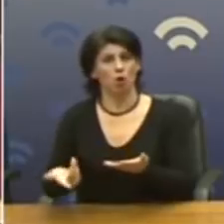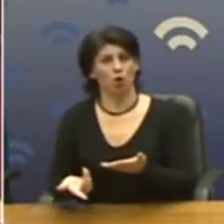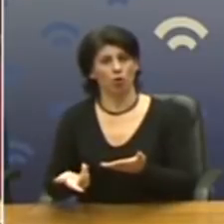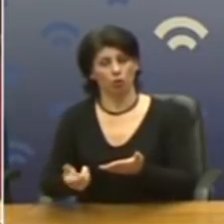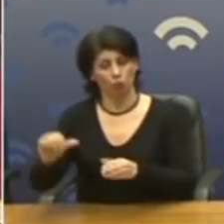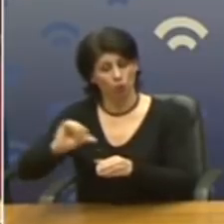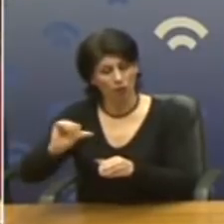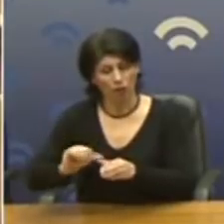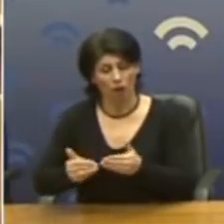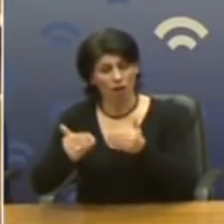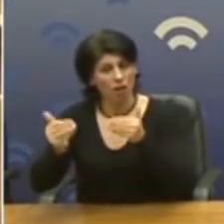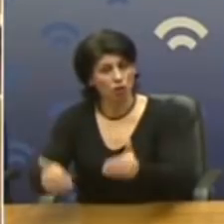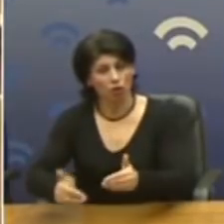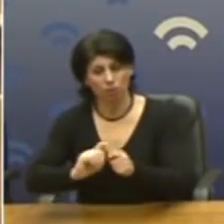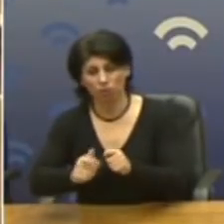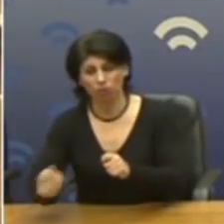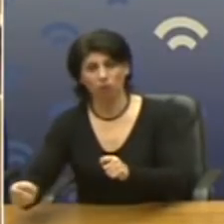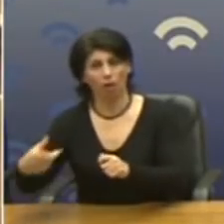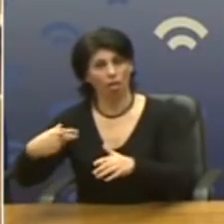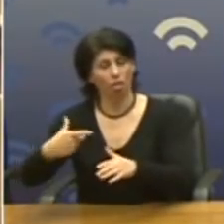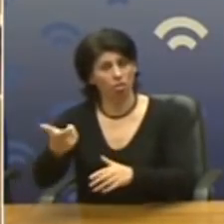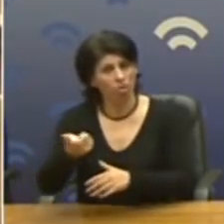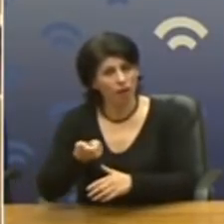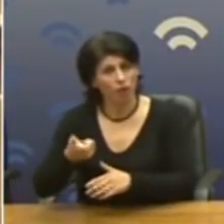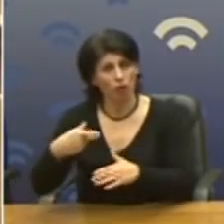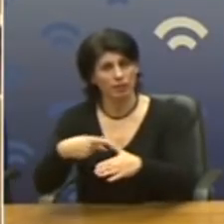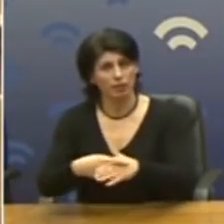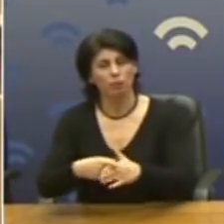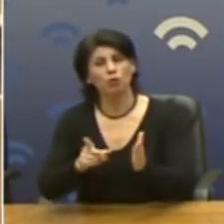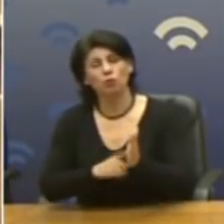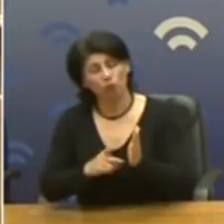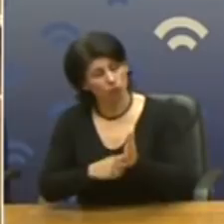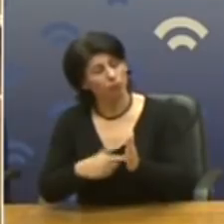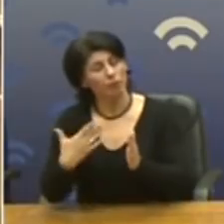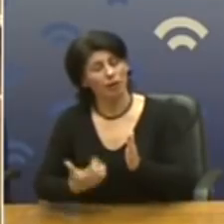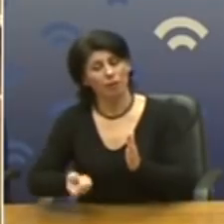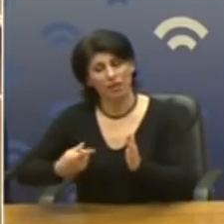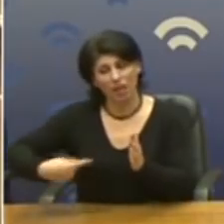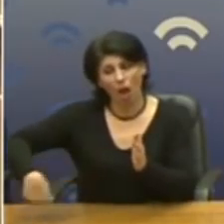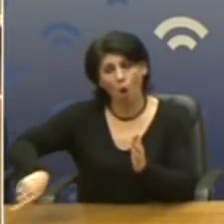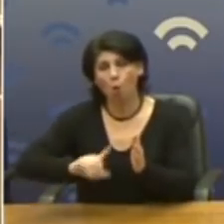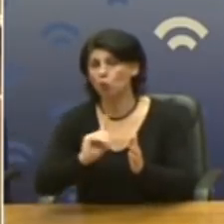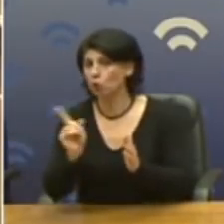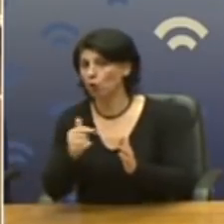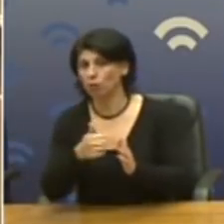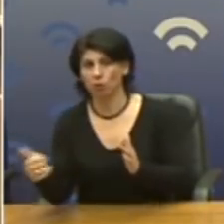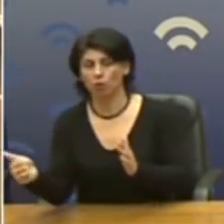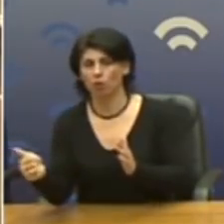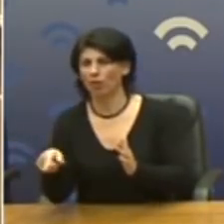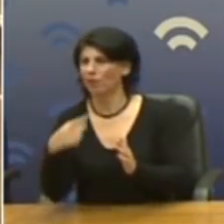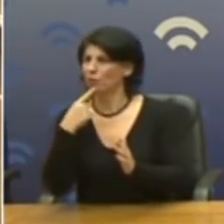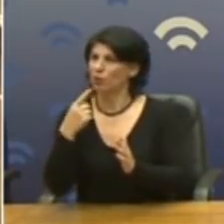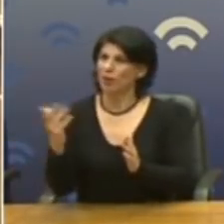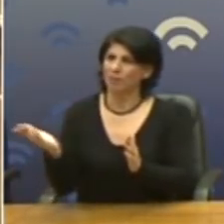αναστολή αποπληρωμής δανείων προς τις τράπεζες που πρέπει να ισχύσει για όλους και όχι μόνο για τους